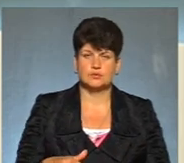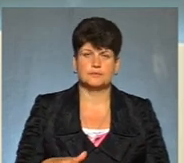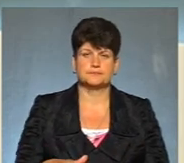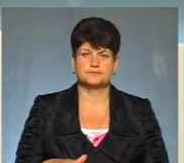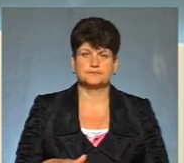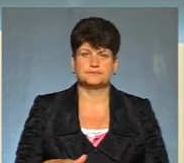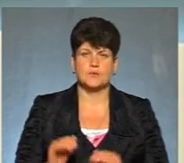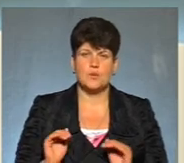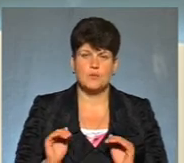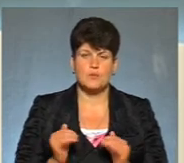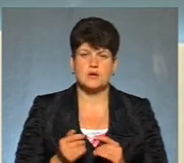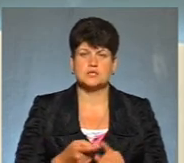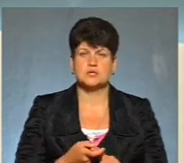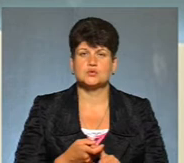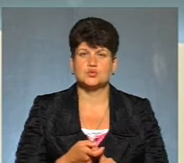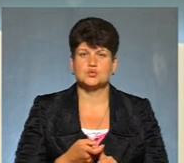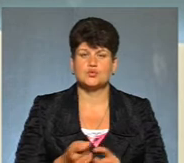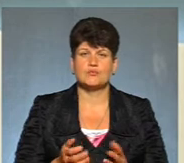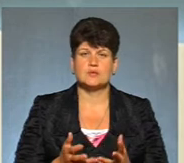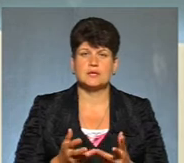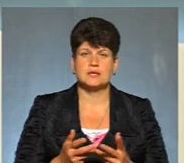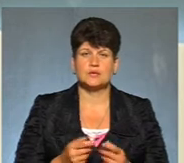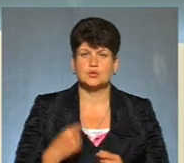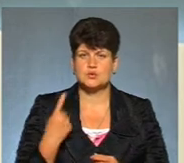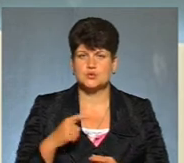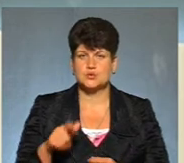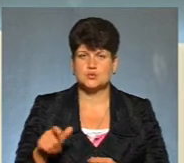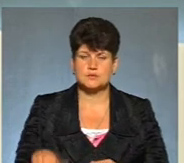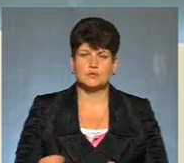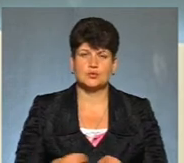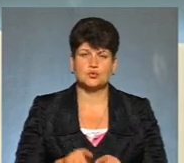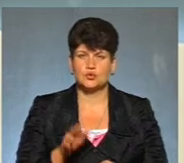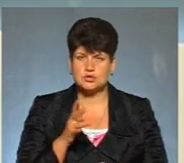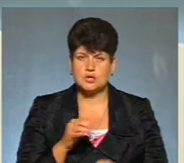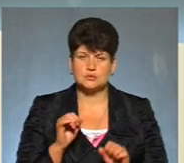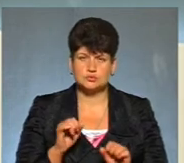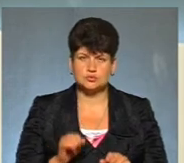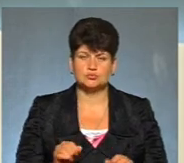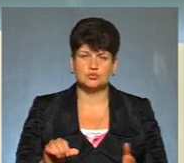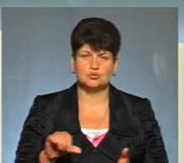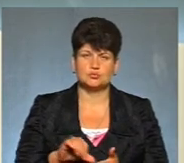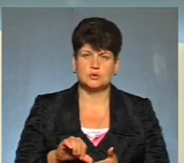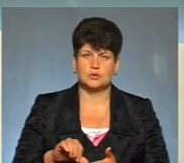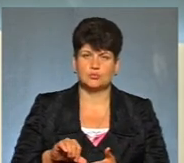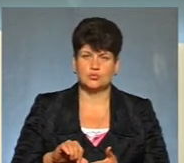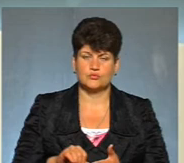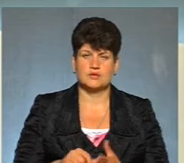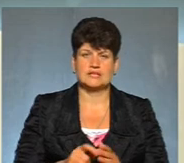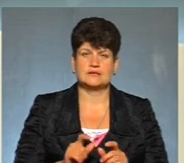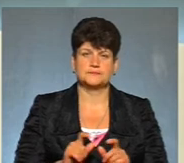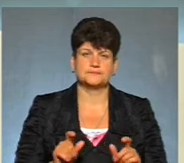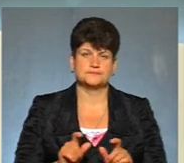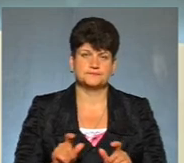жорсткіші обмеження стосовно кількості осіб, які одночасно можуть перебувати в певних